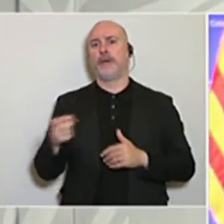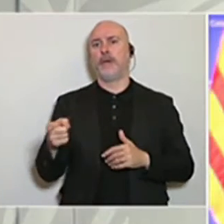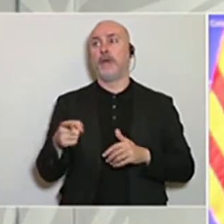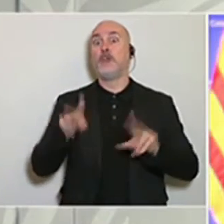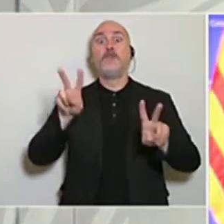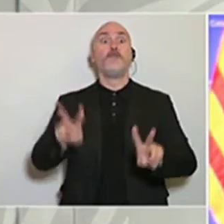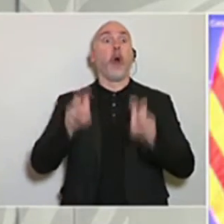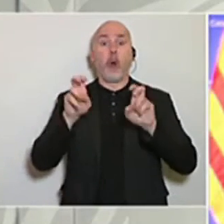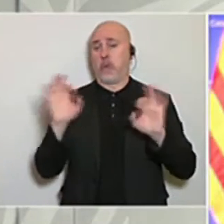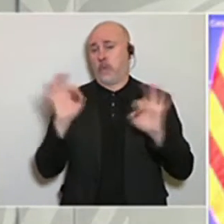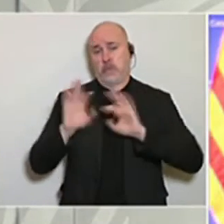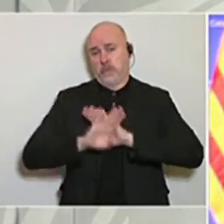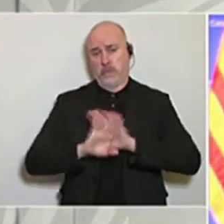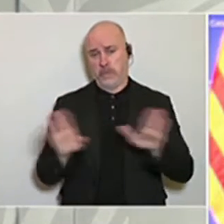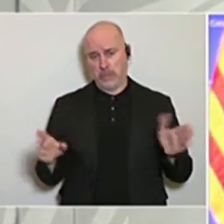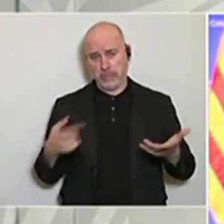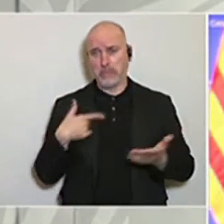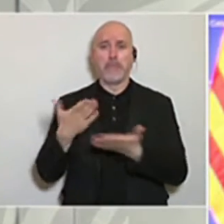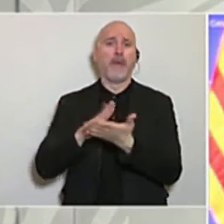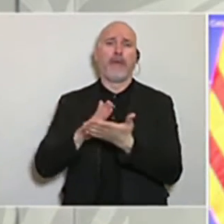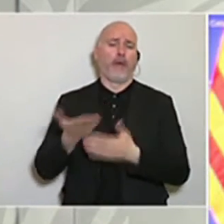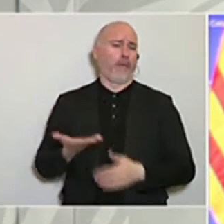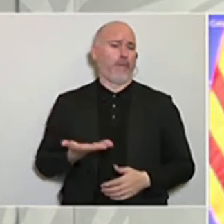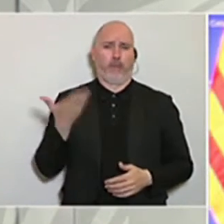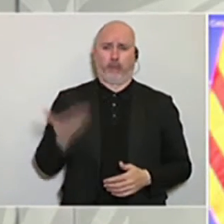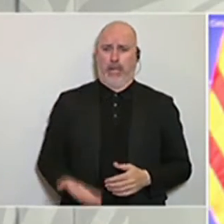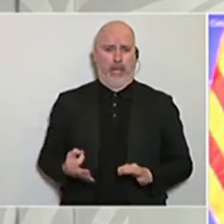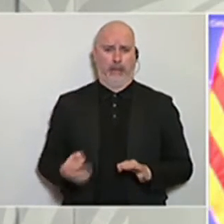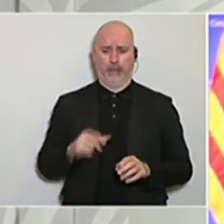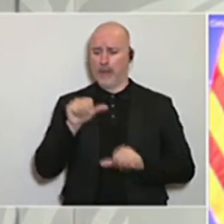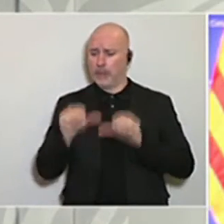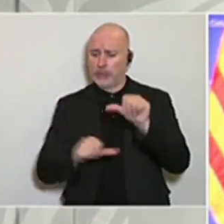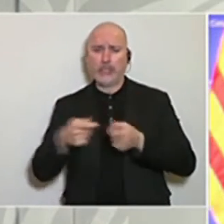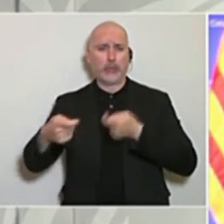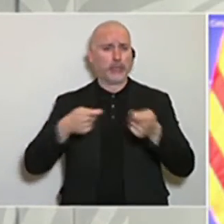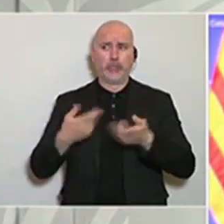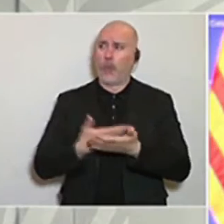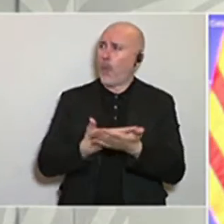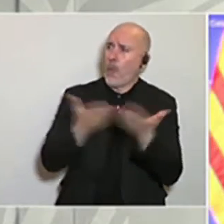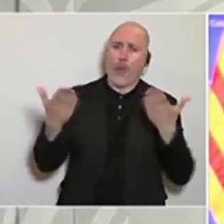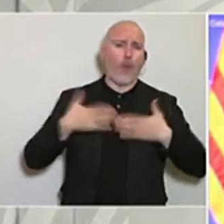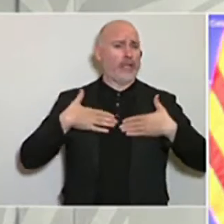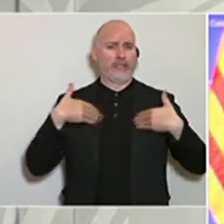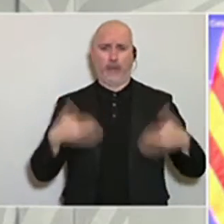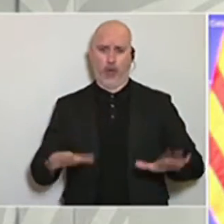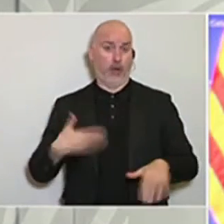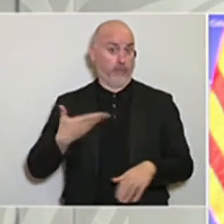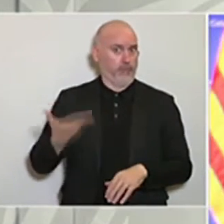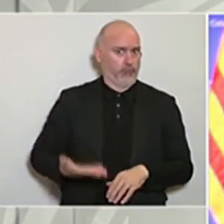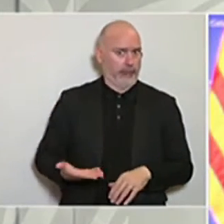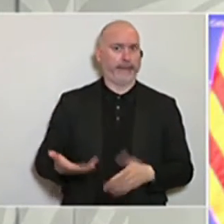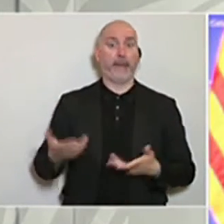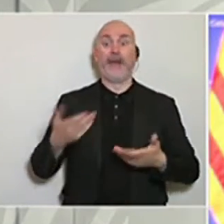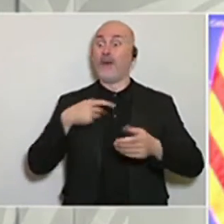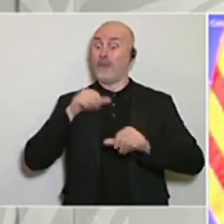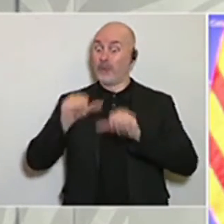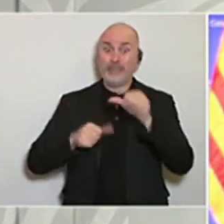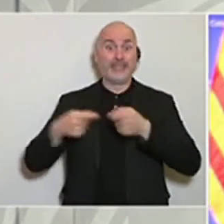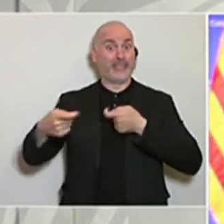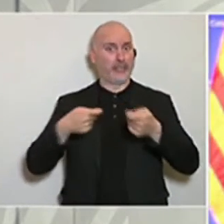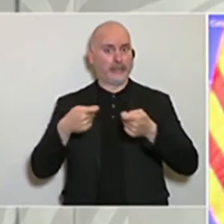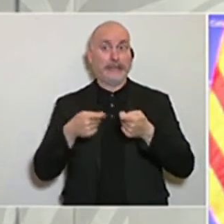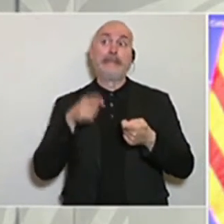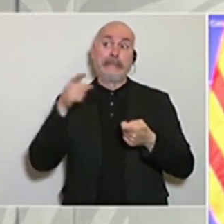nou. La figura del mediador és important en qualsevol procés de negociació, també en aquest procés de negociació que s'haurà de